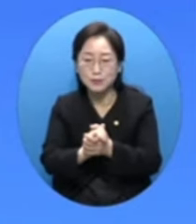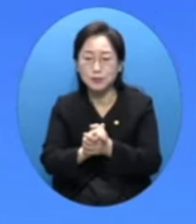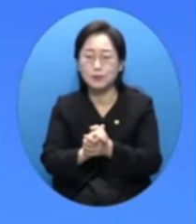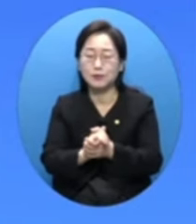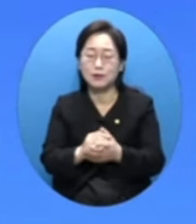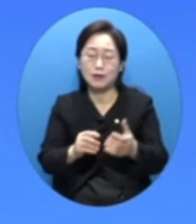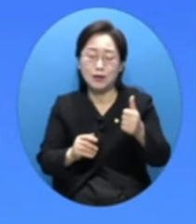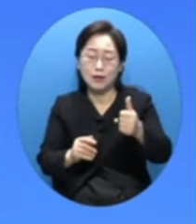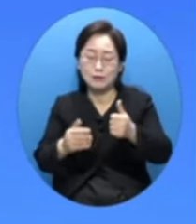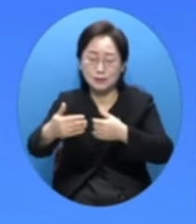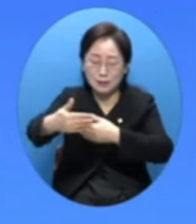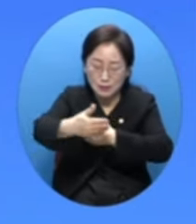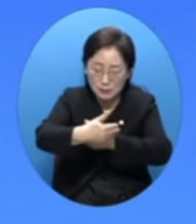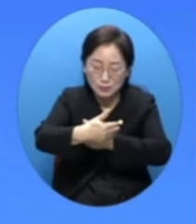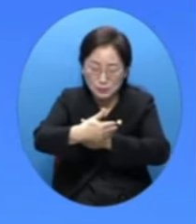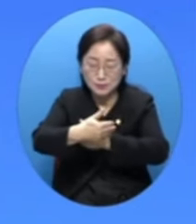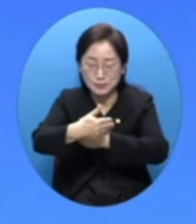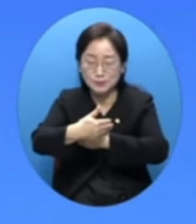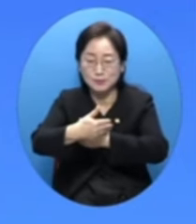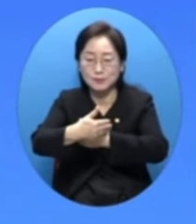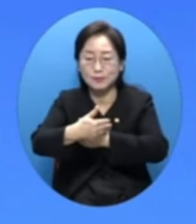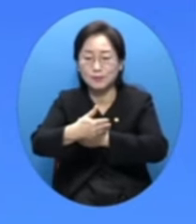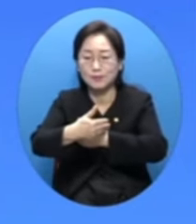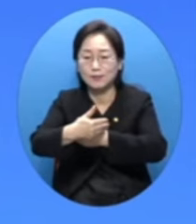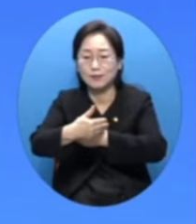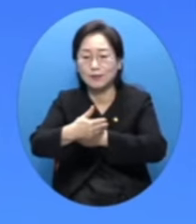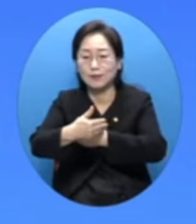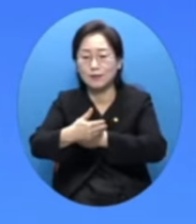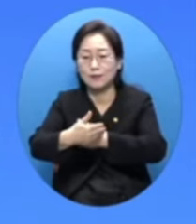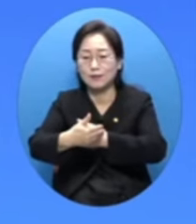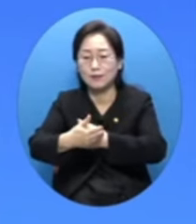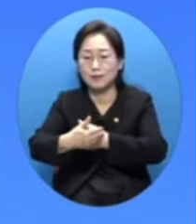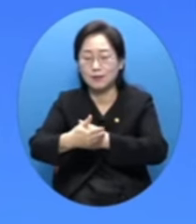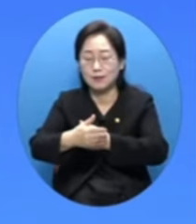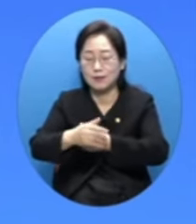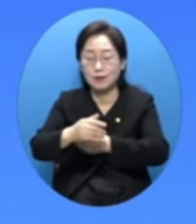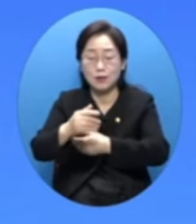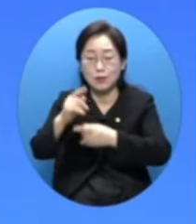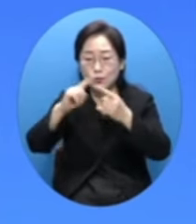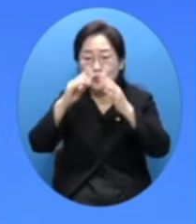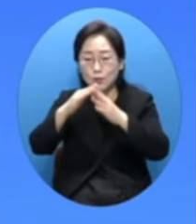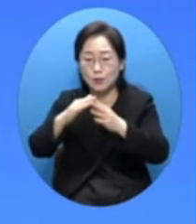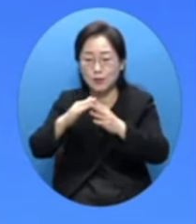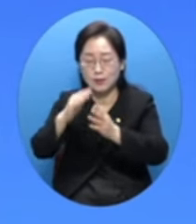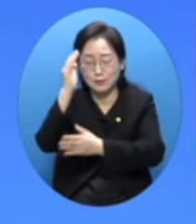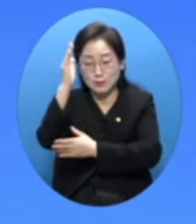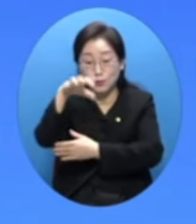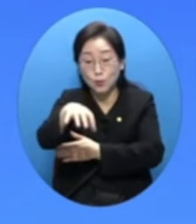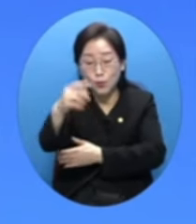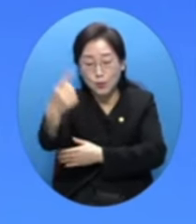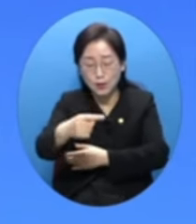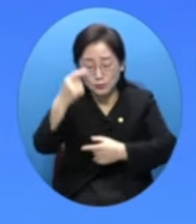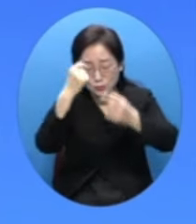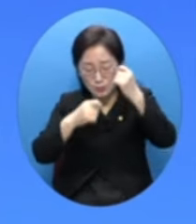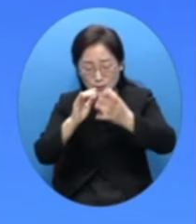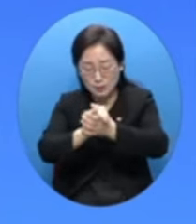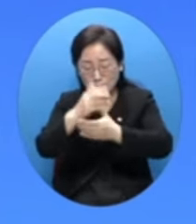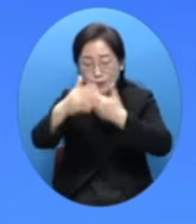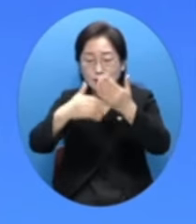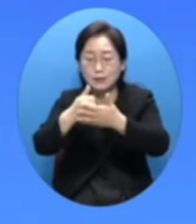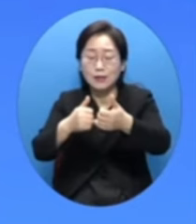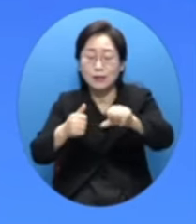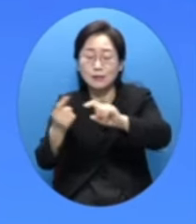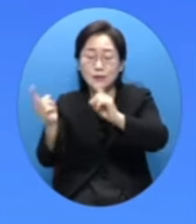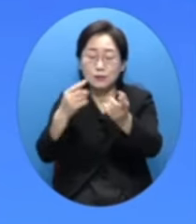아이를 안고 강대상 앞에 나와서 울면서 하나 앞에 우리 아들을 살려달라고